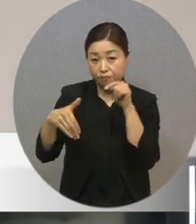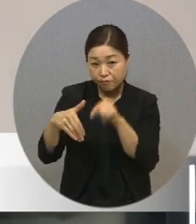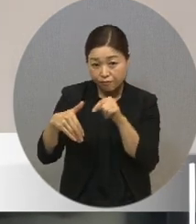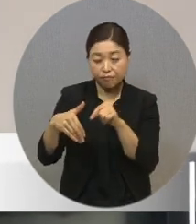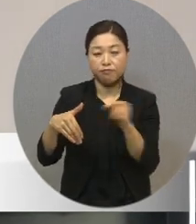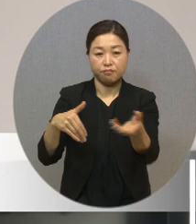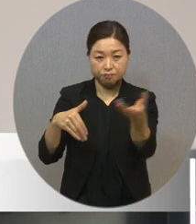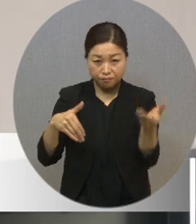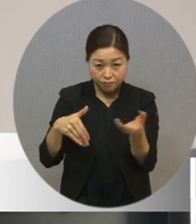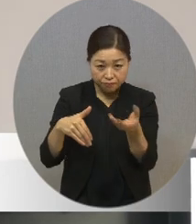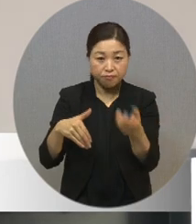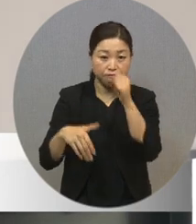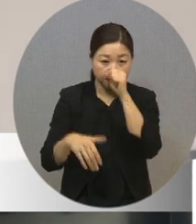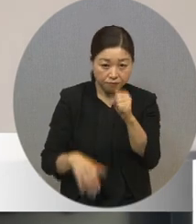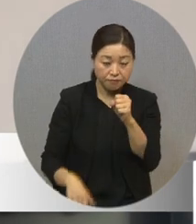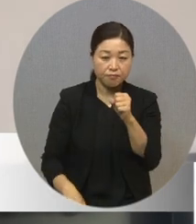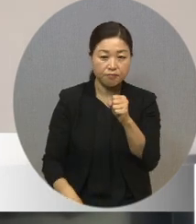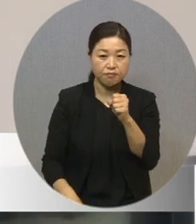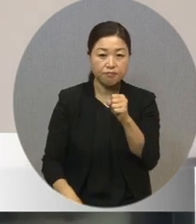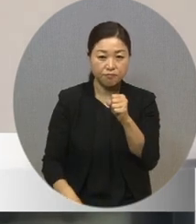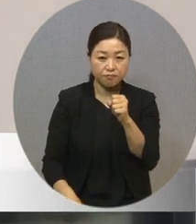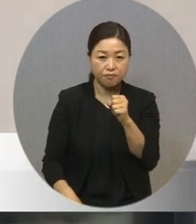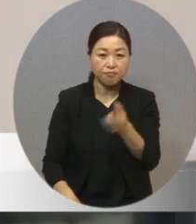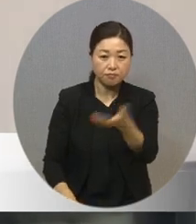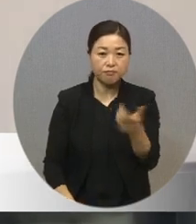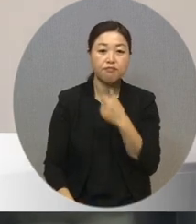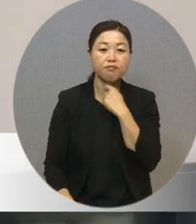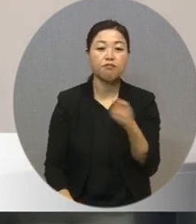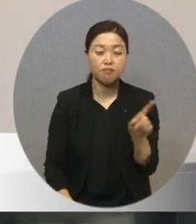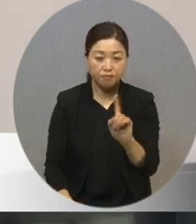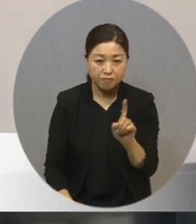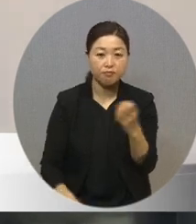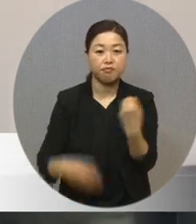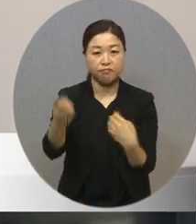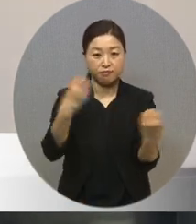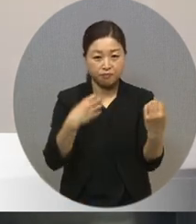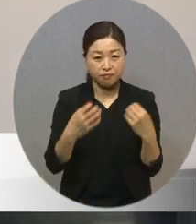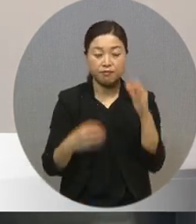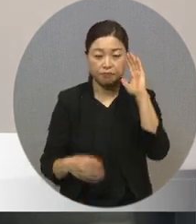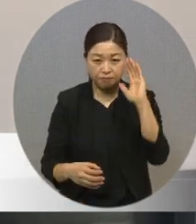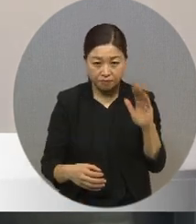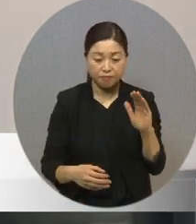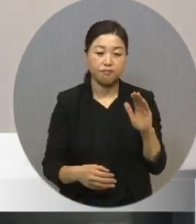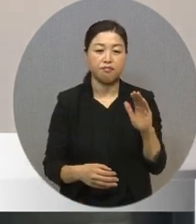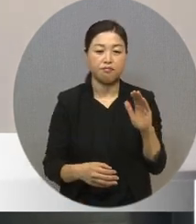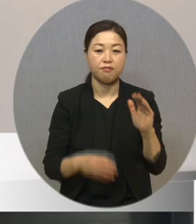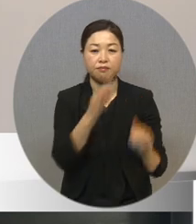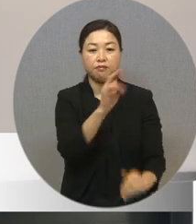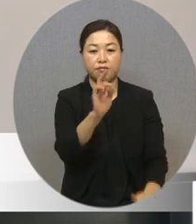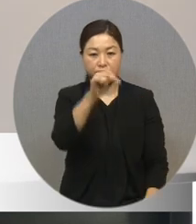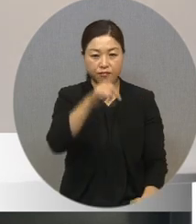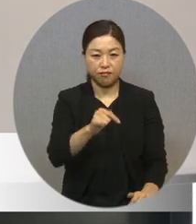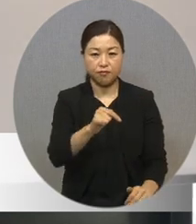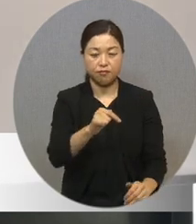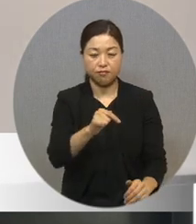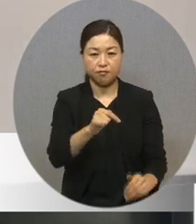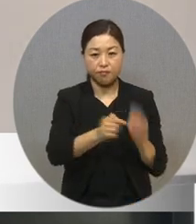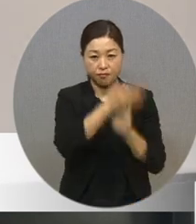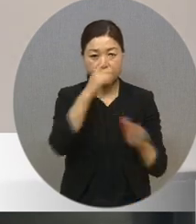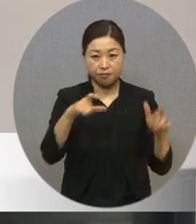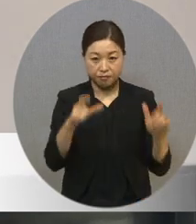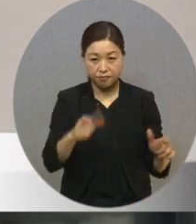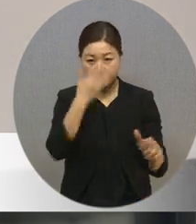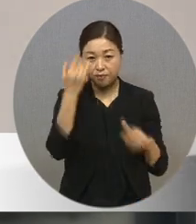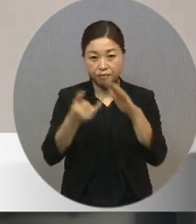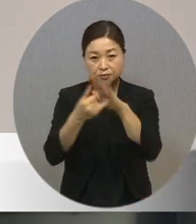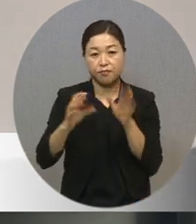여러분들한테 좋은지 또 여러분들이 원하는 게 무엇인지를 말씀해 주시면은 앞으로 우리 시에서 우리 청소년 관련해서 정책을